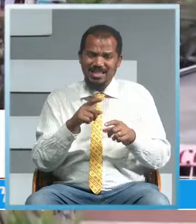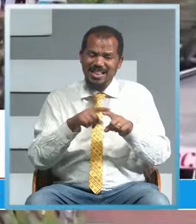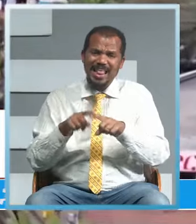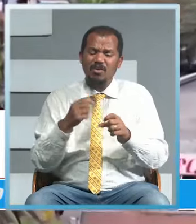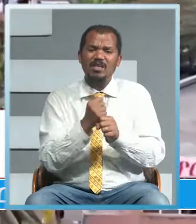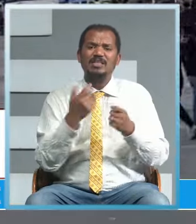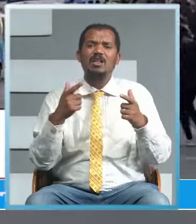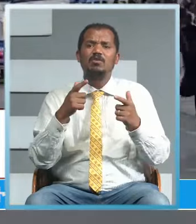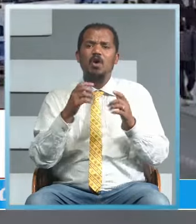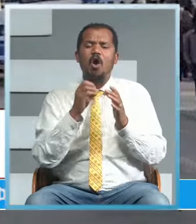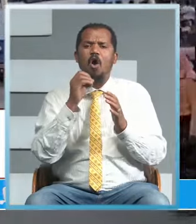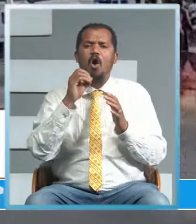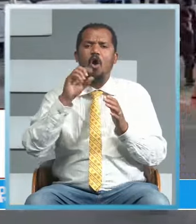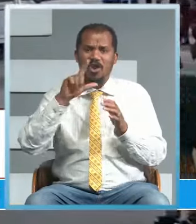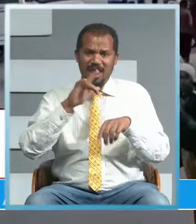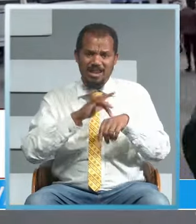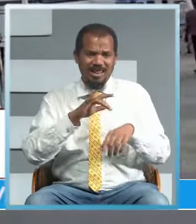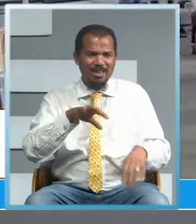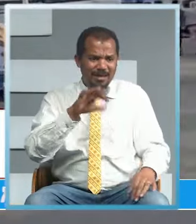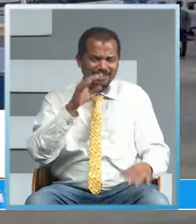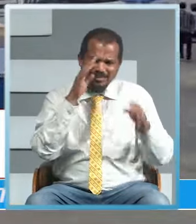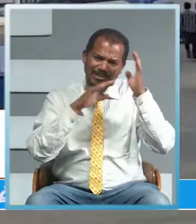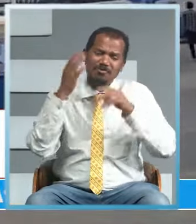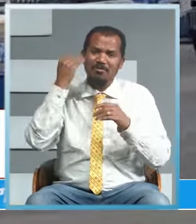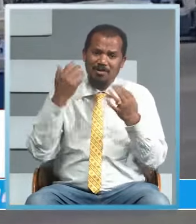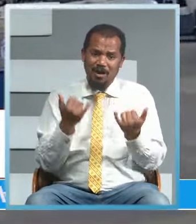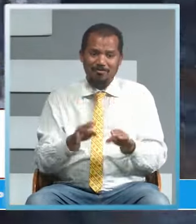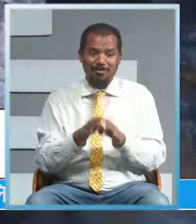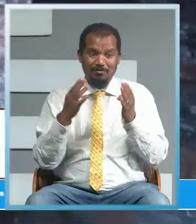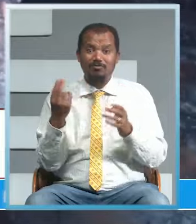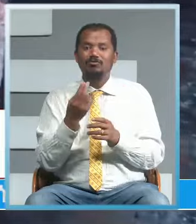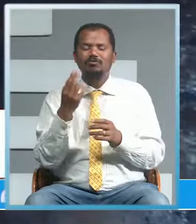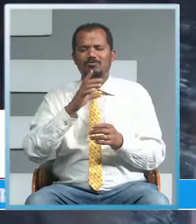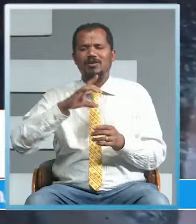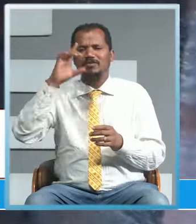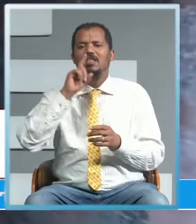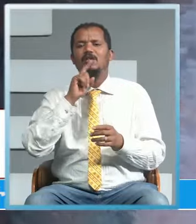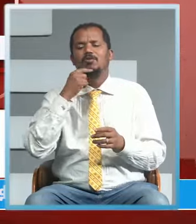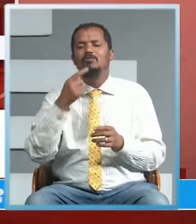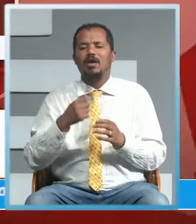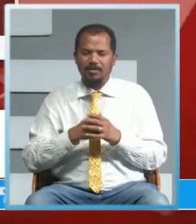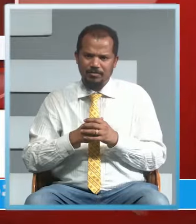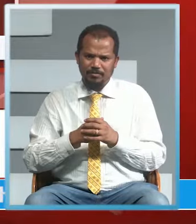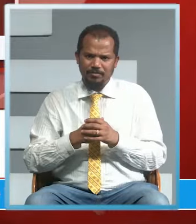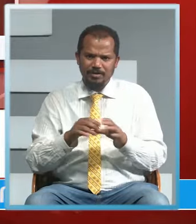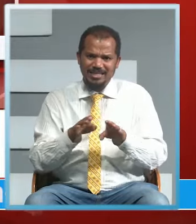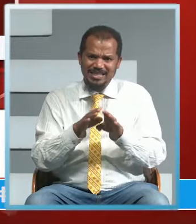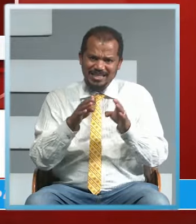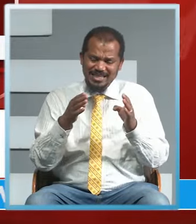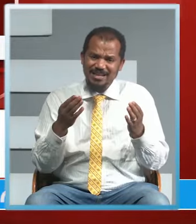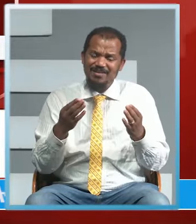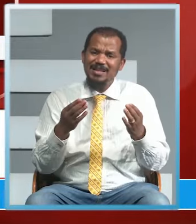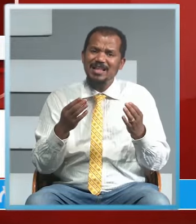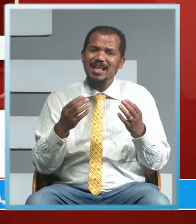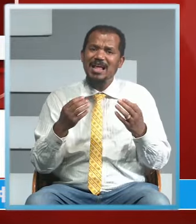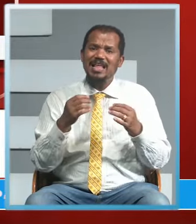የስራ አድሎችን በኦንላይን ለማመልከት ሲቸገሩ እንደነበርና አሁን ላይ መከፈቱ ጥቅሙ የጎላ መሆኑን ገልጸዋል። ግጭቶች ባለበት